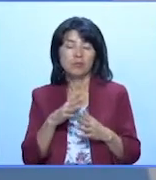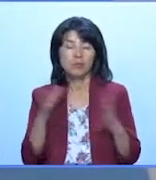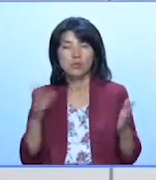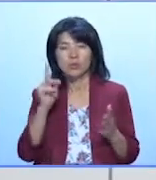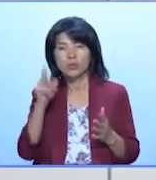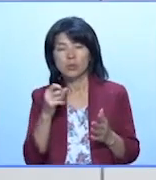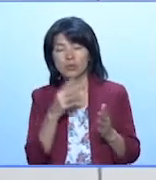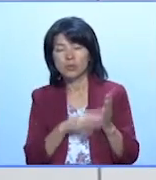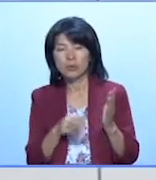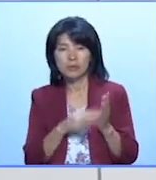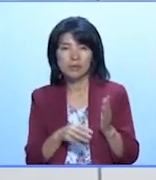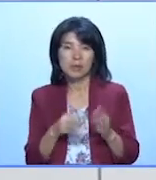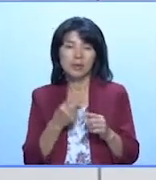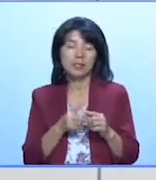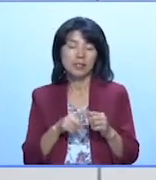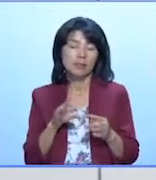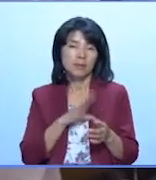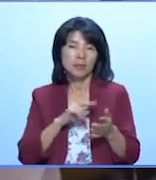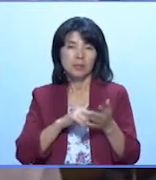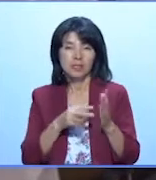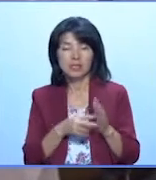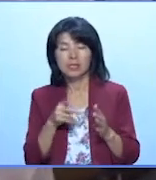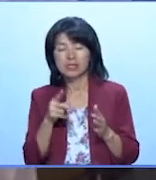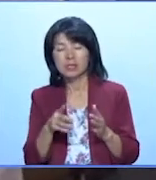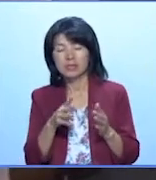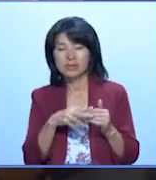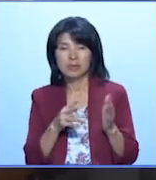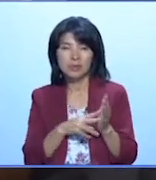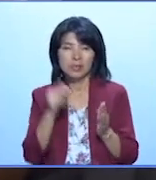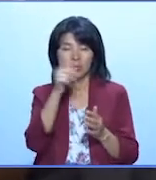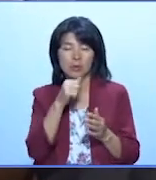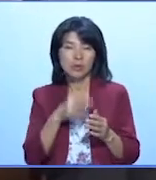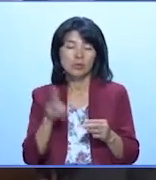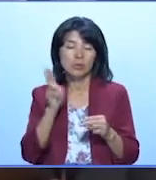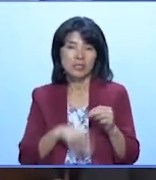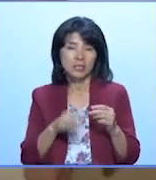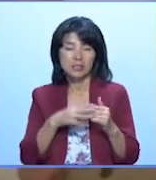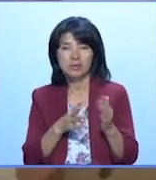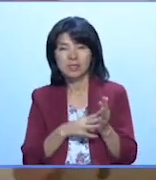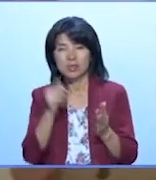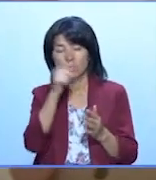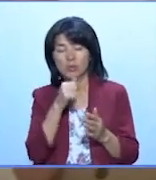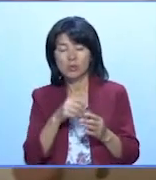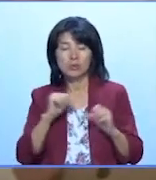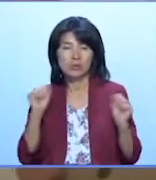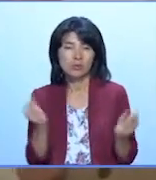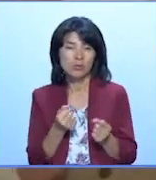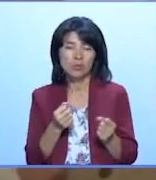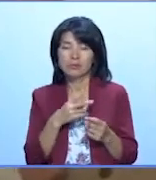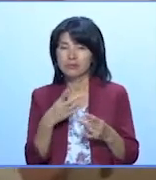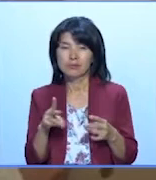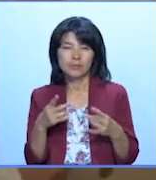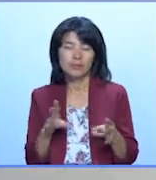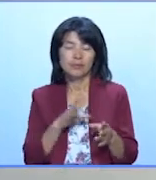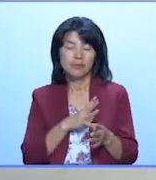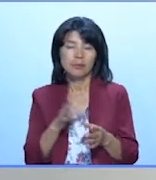начали заниматься в 2018 году. Завершили в декабре 2019-го. Но рисковать запуском зимой не стали, поэтому временно